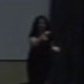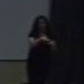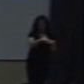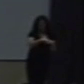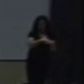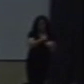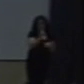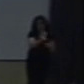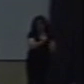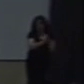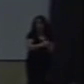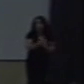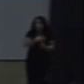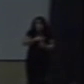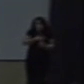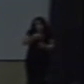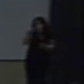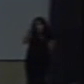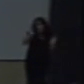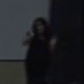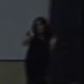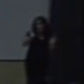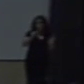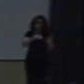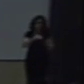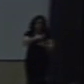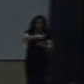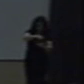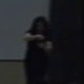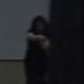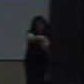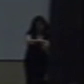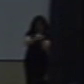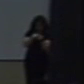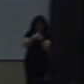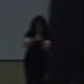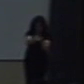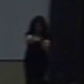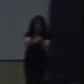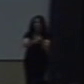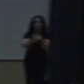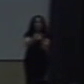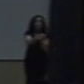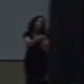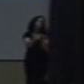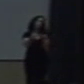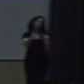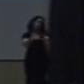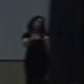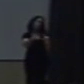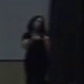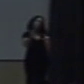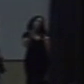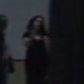que trobo és que me fan un petit resum, el que deia ell, a mi m'agrada saber el perquè de les coses i